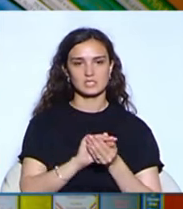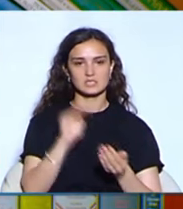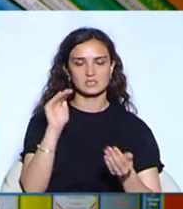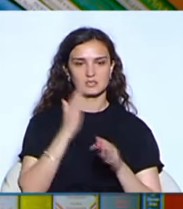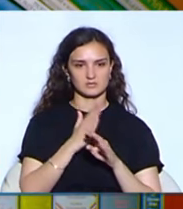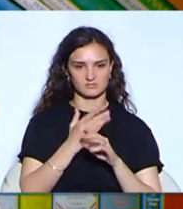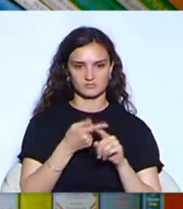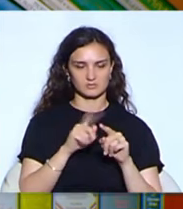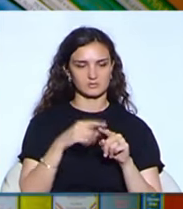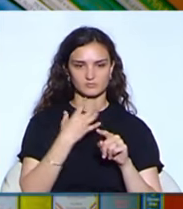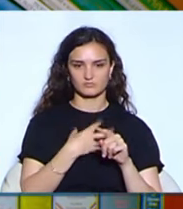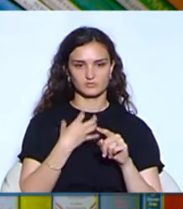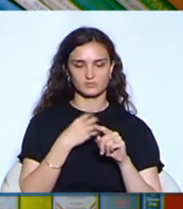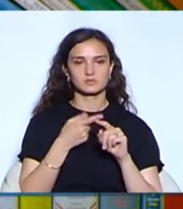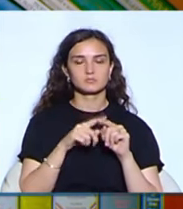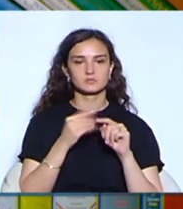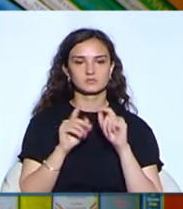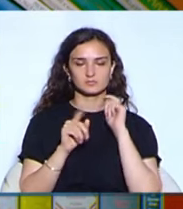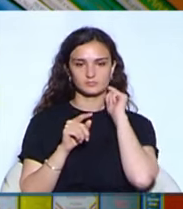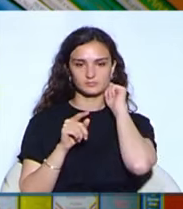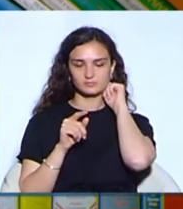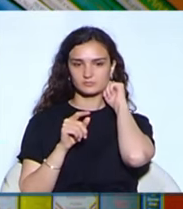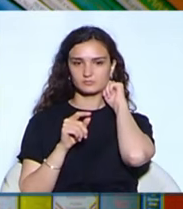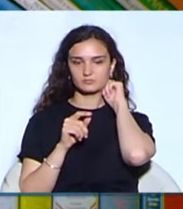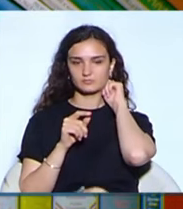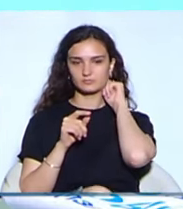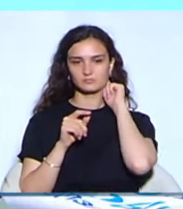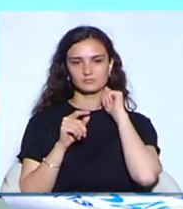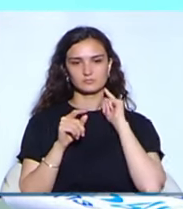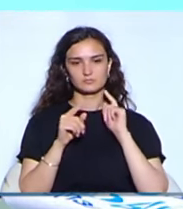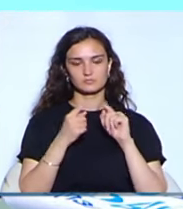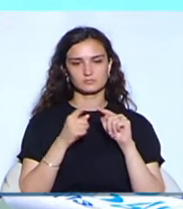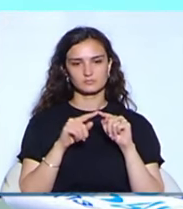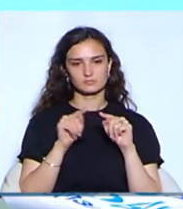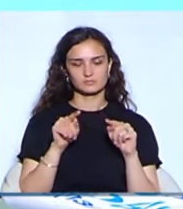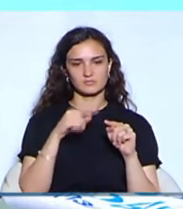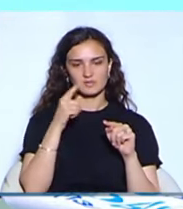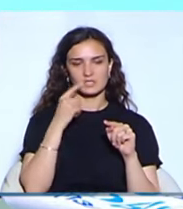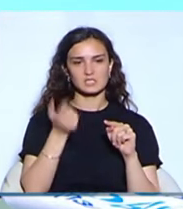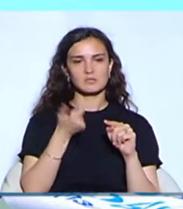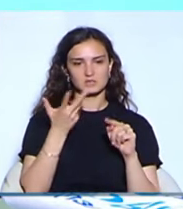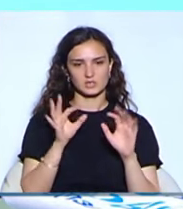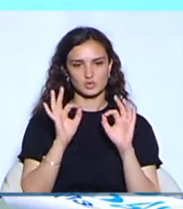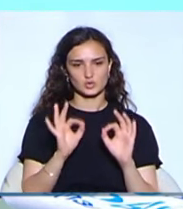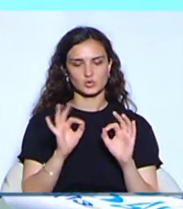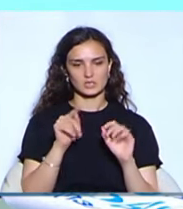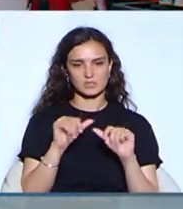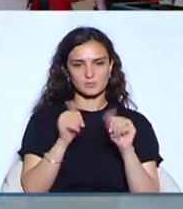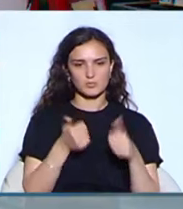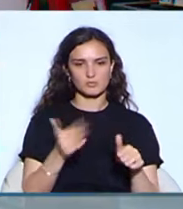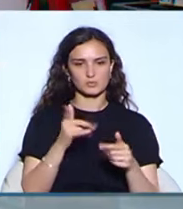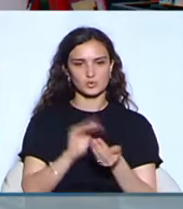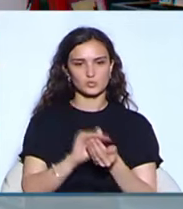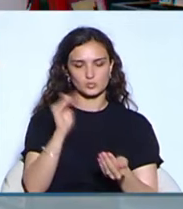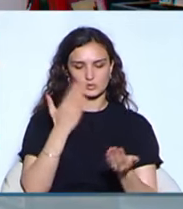ეწევა, იმიტომ რომ ეს ძალიან მნიშვნელოვანია იმისათვის, ანუ კრიტიკულად შეაფასოს თავის თავს. ისიც განსაზღვროს, რამდენად სწორია ის ტიპი, რომლითაც